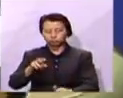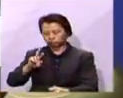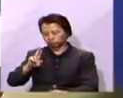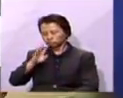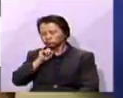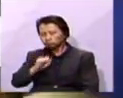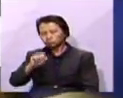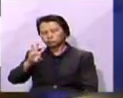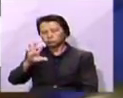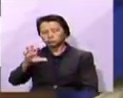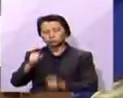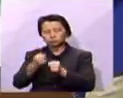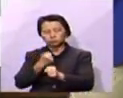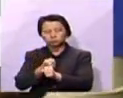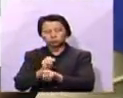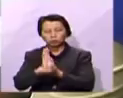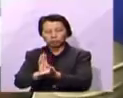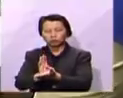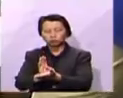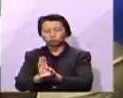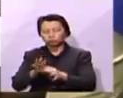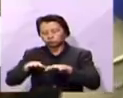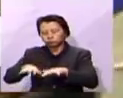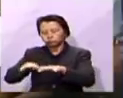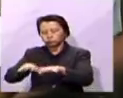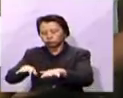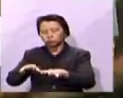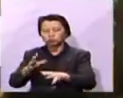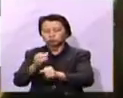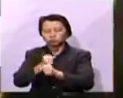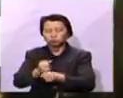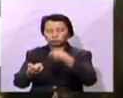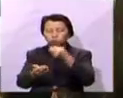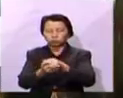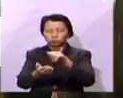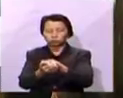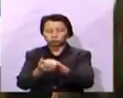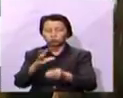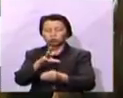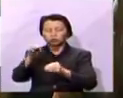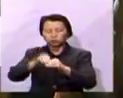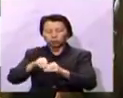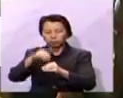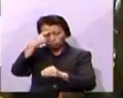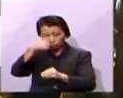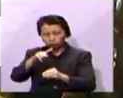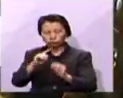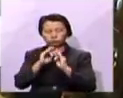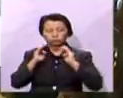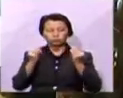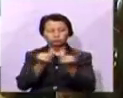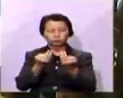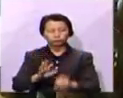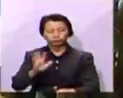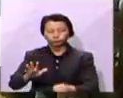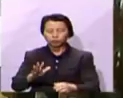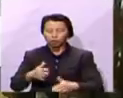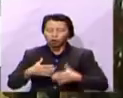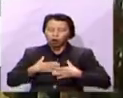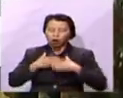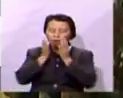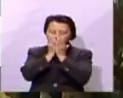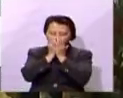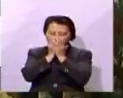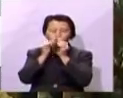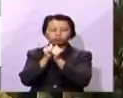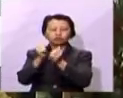54 tahun, menerima bantuan mesin jahit untuk menjana pendapatan tambahan bagi keluarganya. Beliau nyata cukup terharu